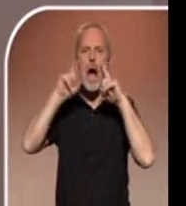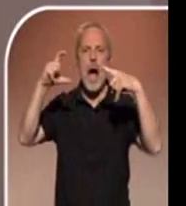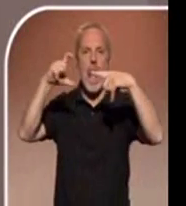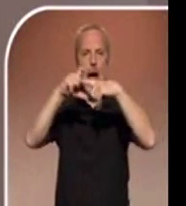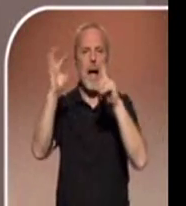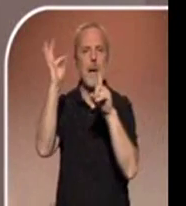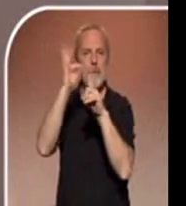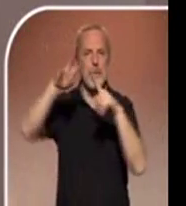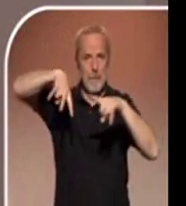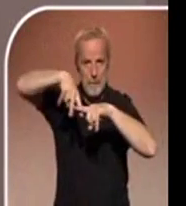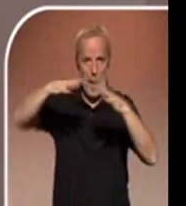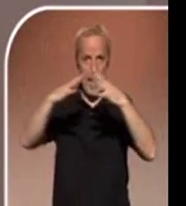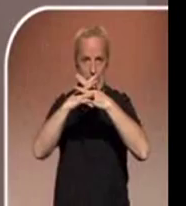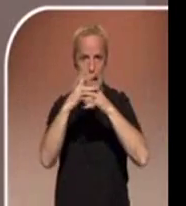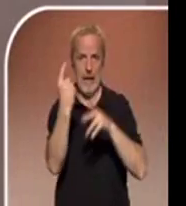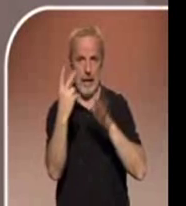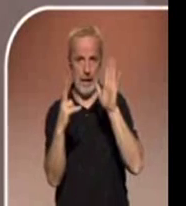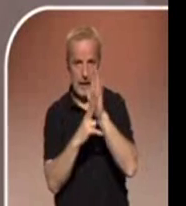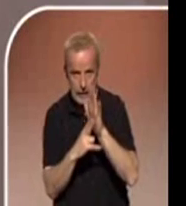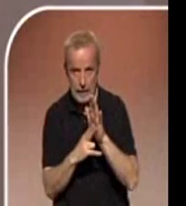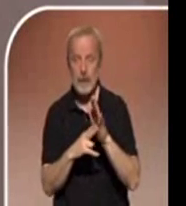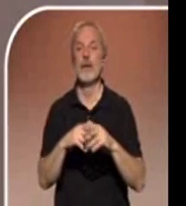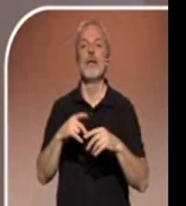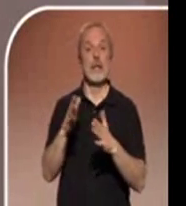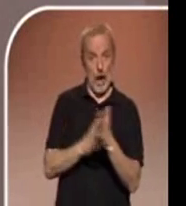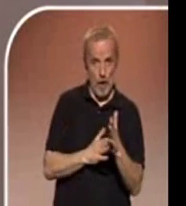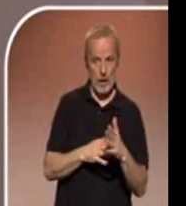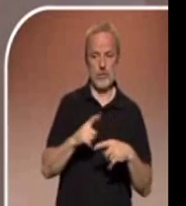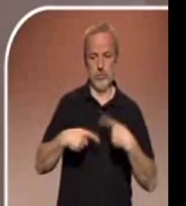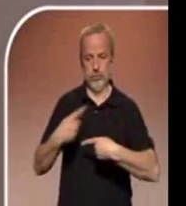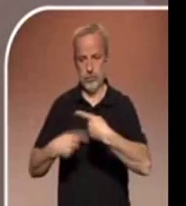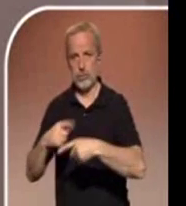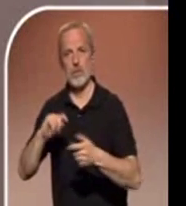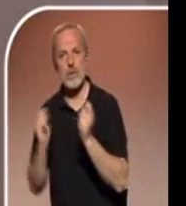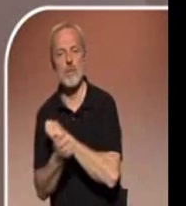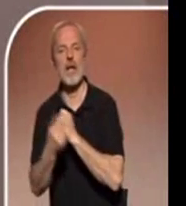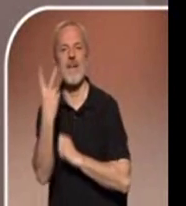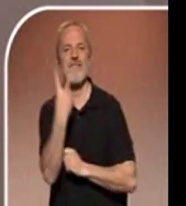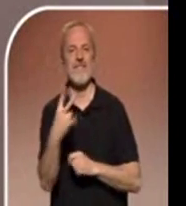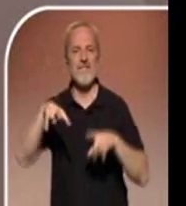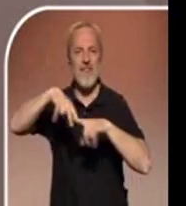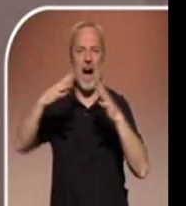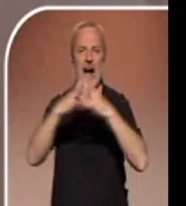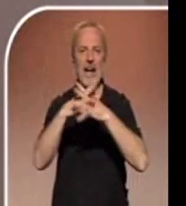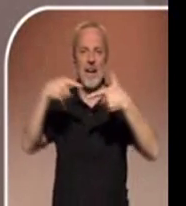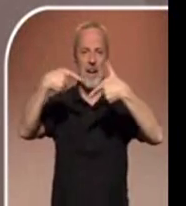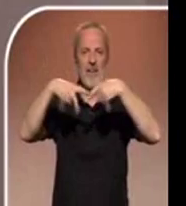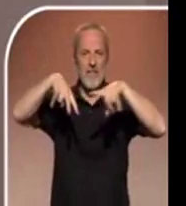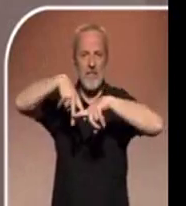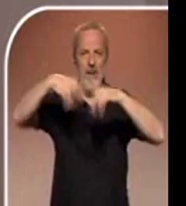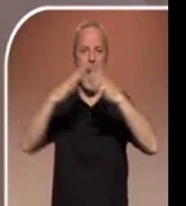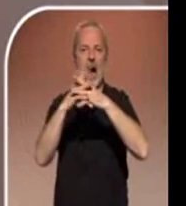nízkomolekulární heparín, a pak se převádí ty nemocní na ten varfarín. Jestli ho každý užívá celoživotně,